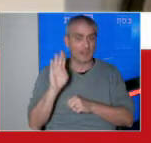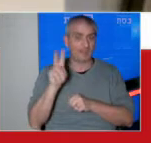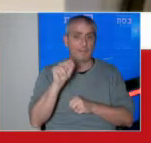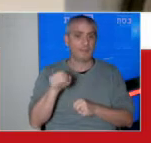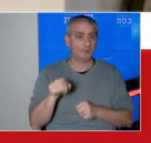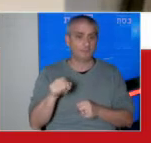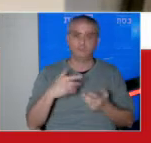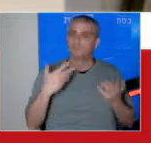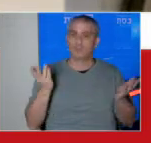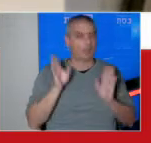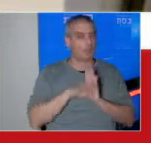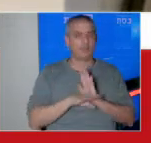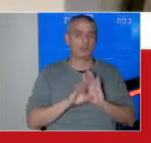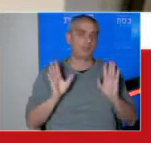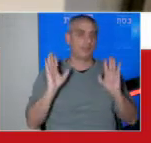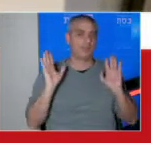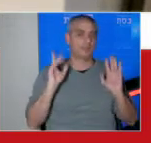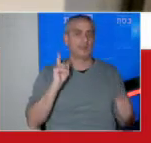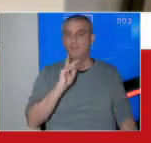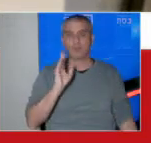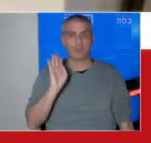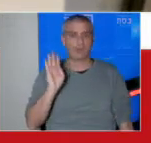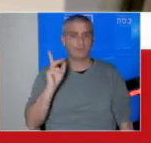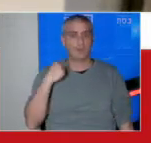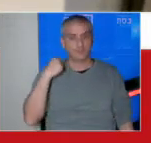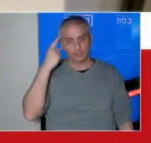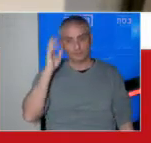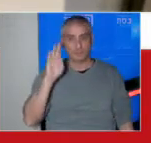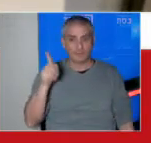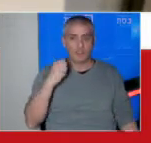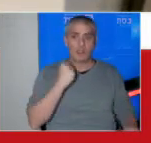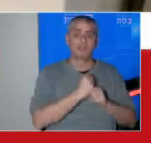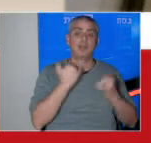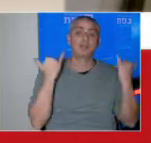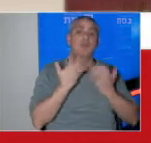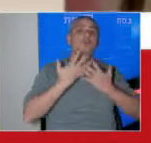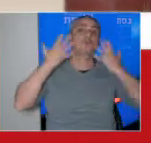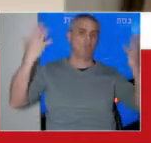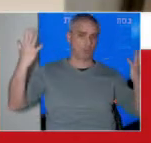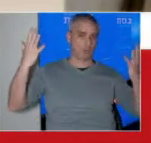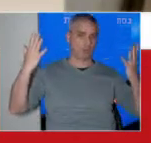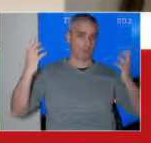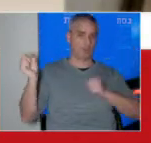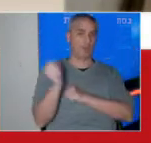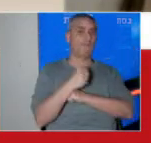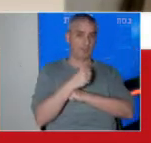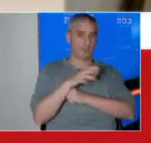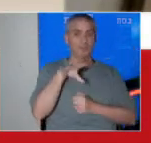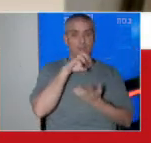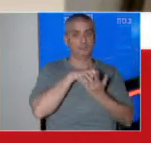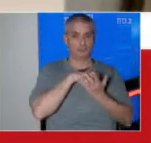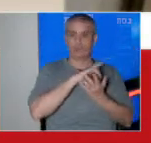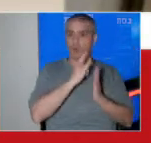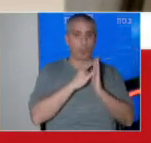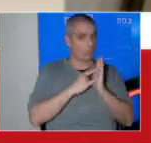הזה. אין הנחות סלב, גם לא לנתניהו. אני חושב שנתניהו עשה טעות חמורה, בכלל בהפקרה של ההתיישבות